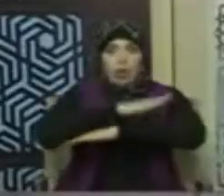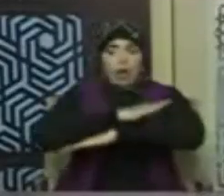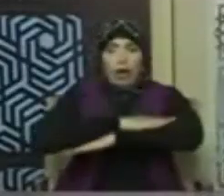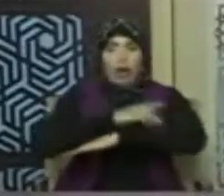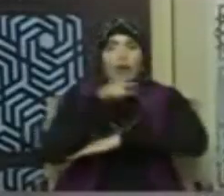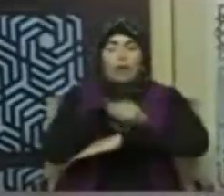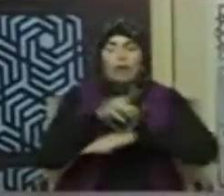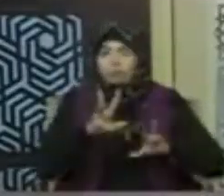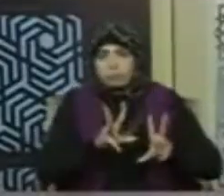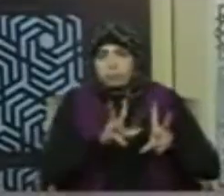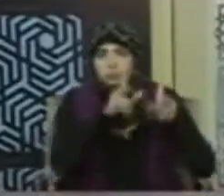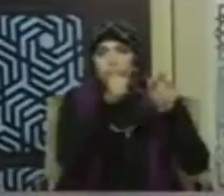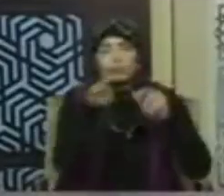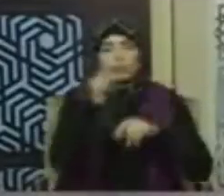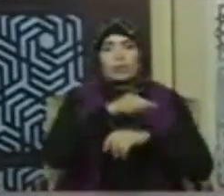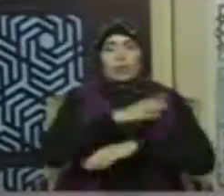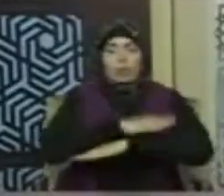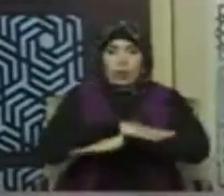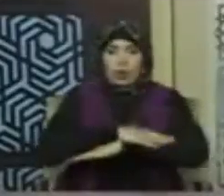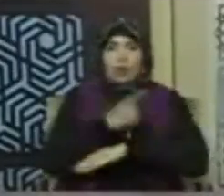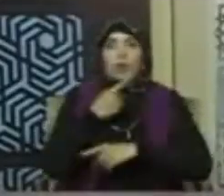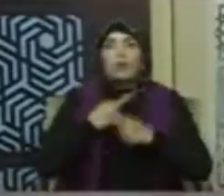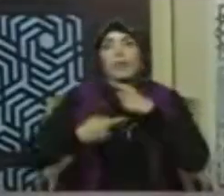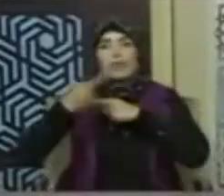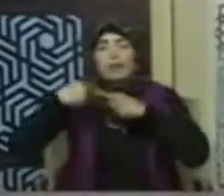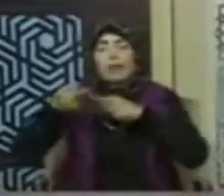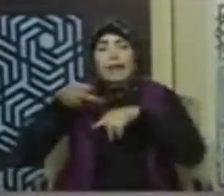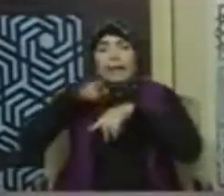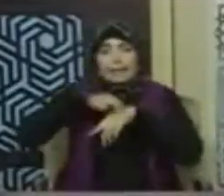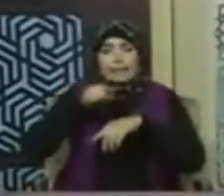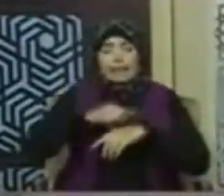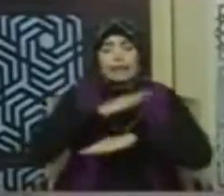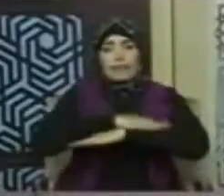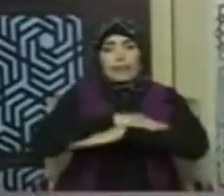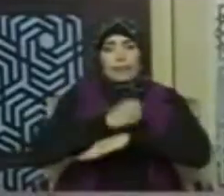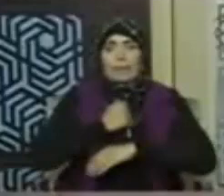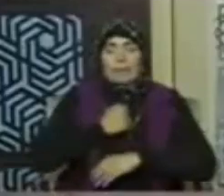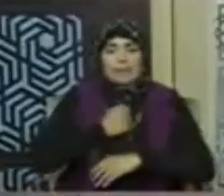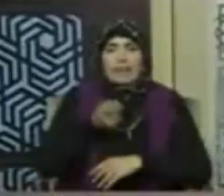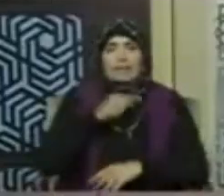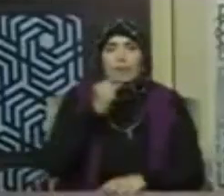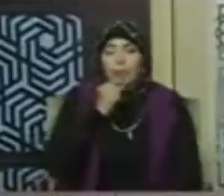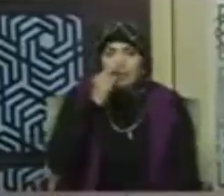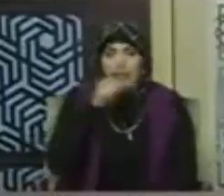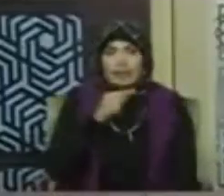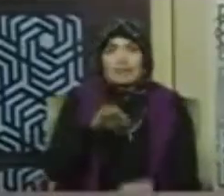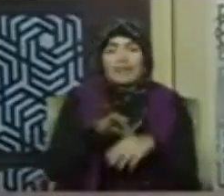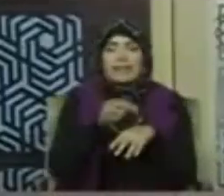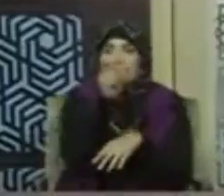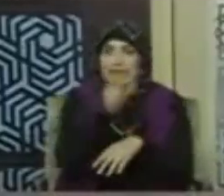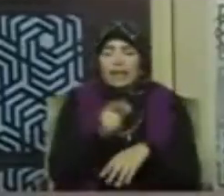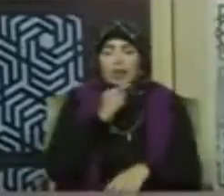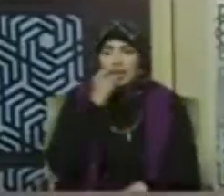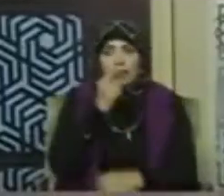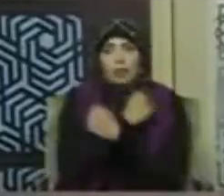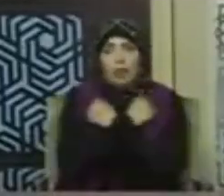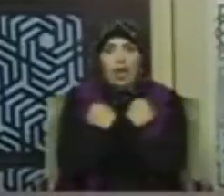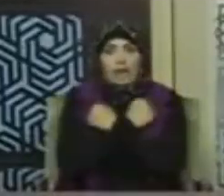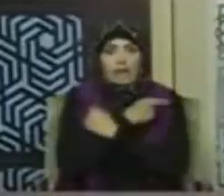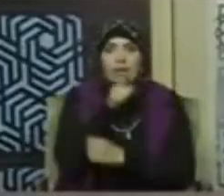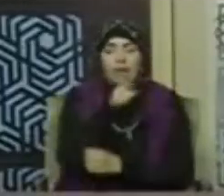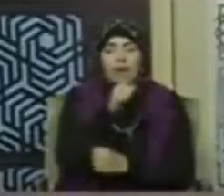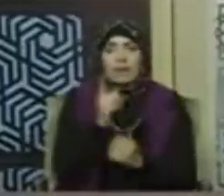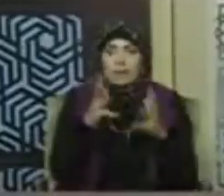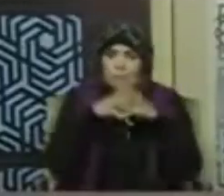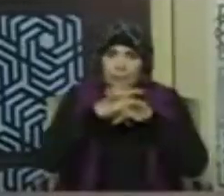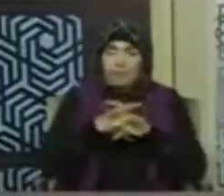نعمرها بالقيم، ونعود إلى قيمنا وأخلاقنا، فالإنسانية والدين والحضارة